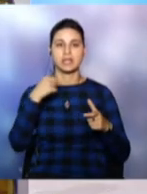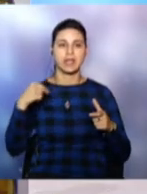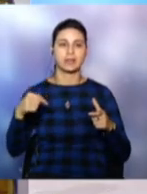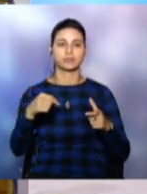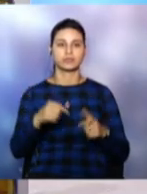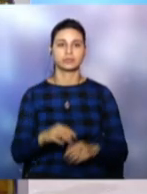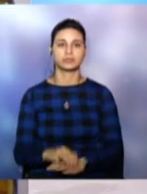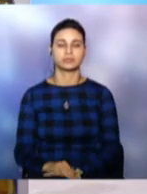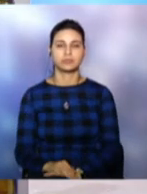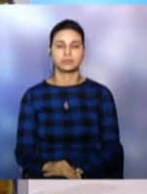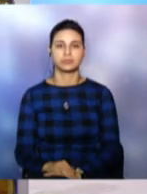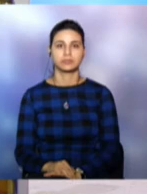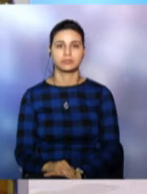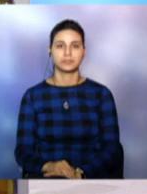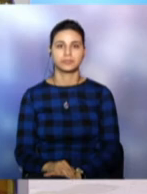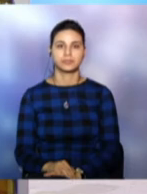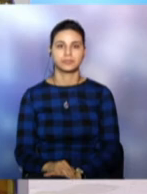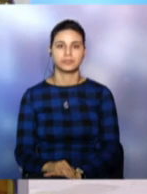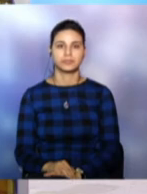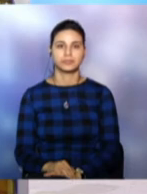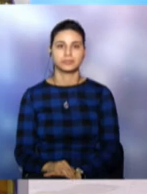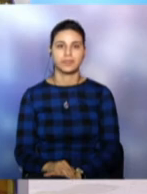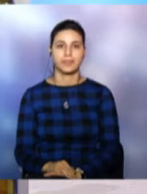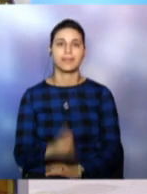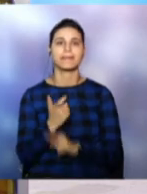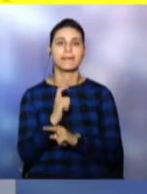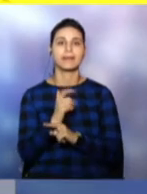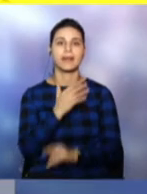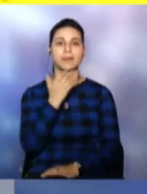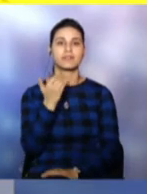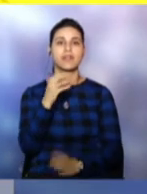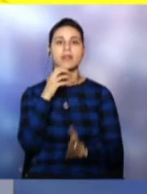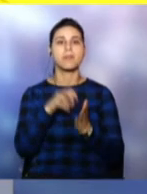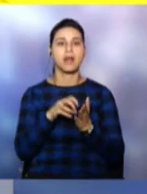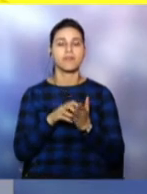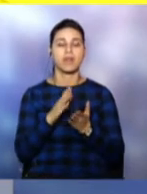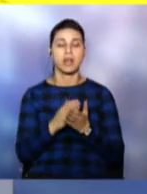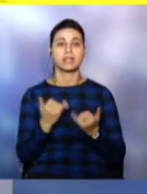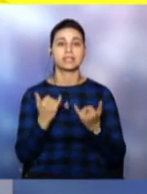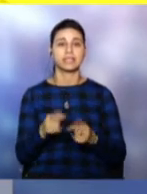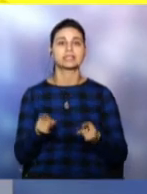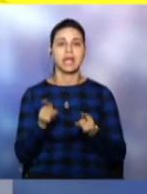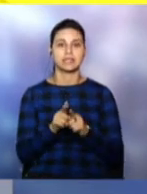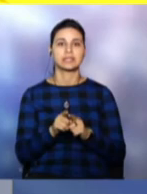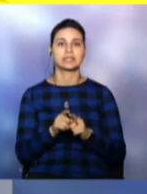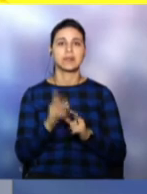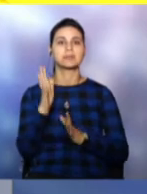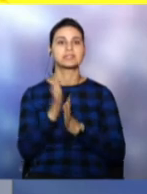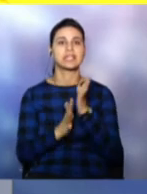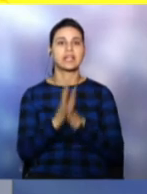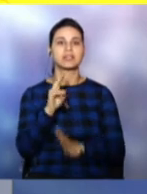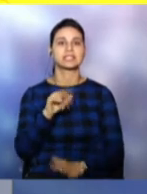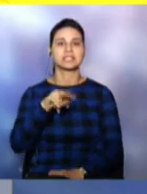რომ გათვალისწინებით იმისა, რომ ძალიან ბევრი თქვენგანი მარხულობს, ჩვენ დღეს სწორედ ასეთი მცენარეულ